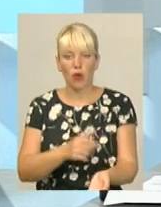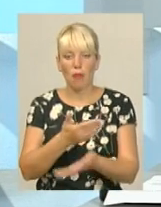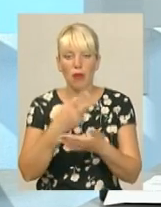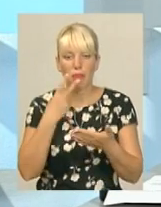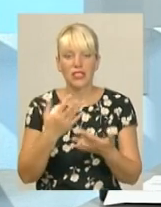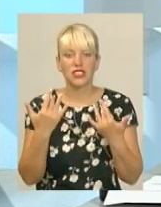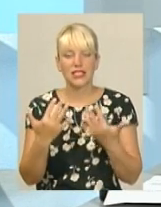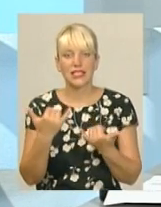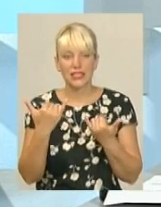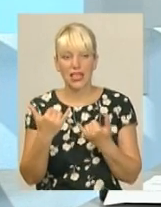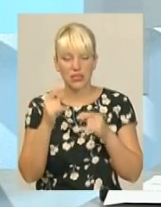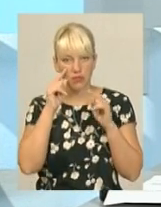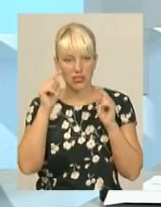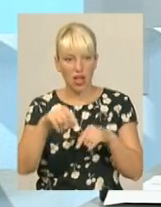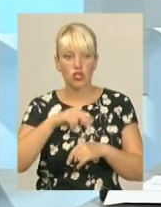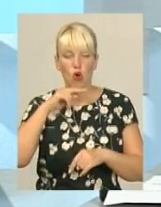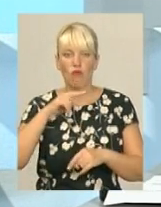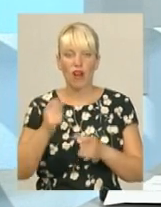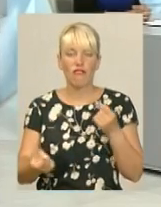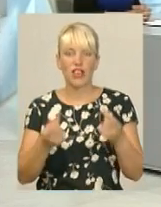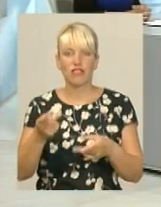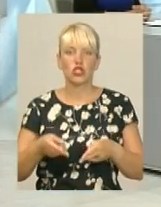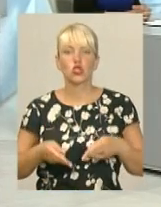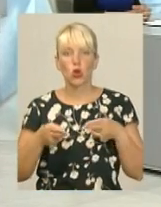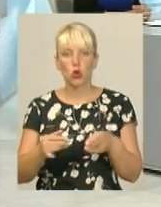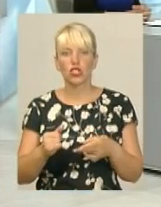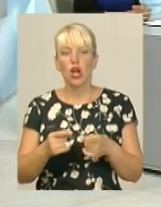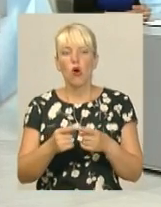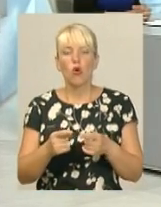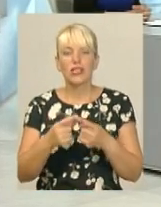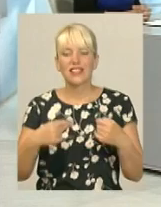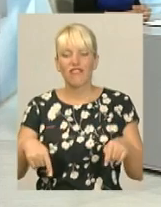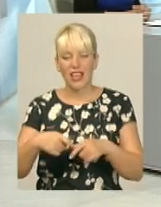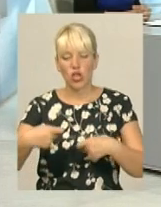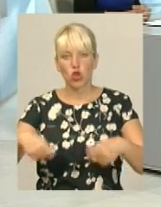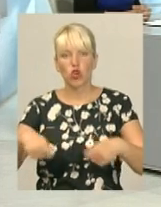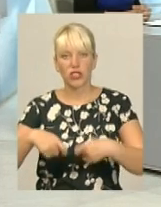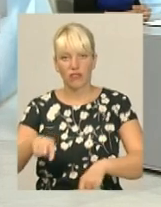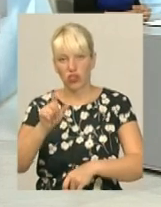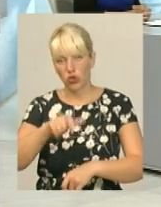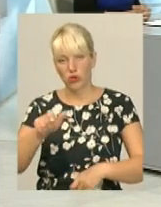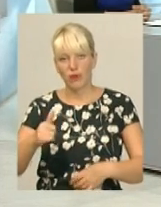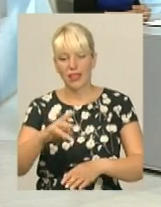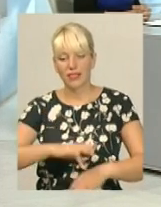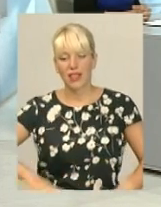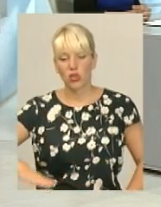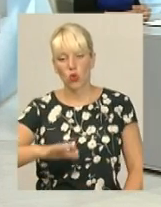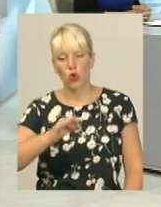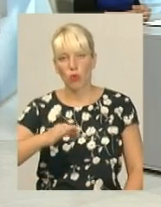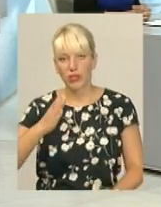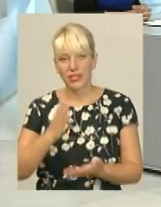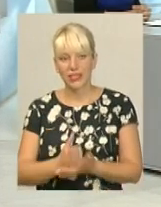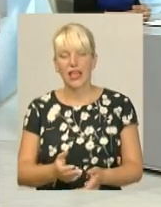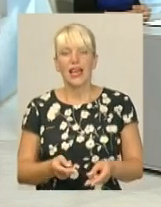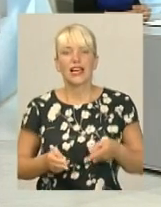зараз приділяється увага виявленню злочинів у сфері торгівлі людьми. Також на території області в нас є низка